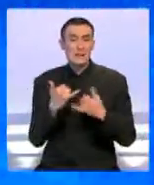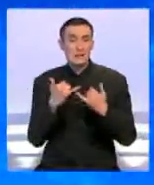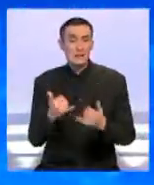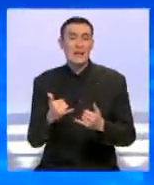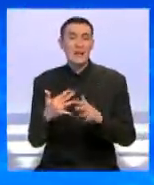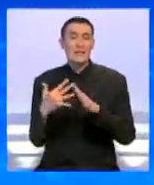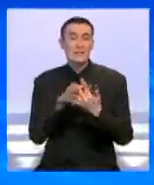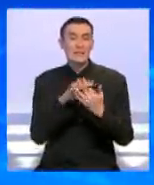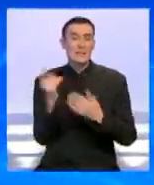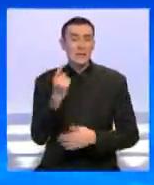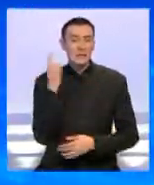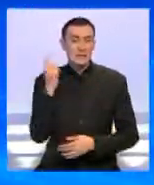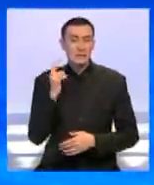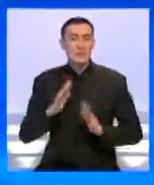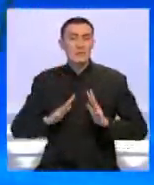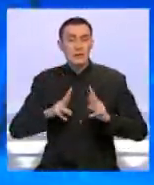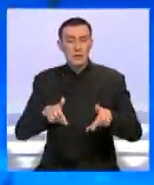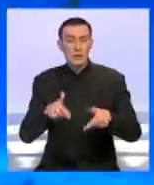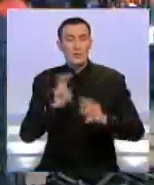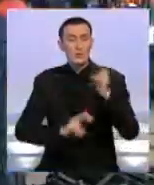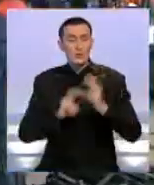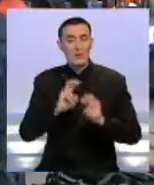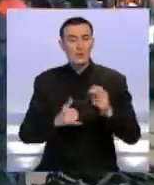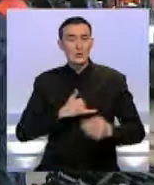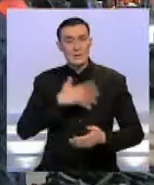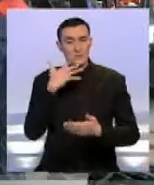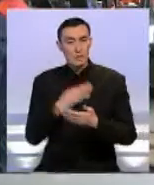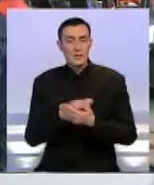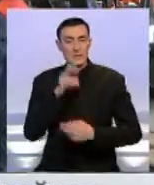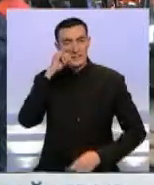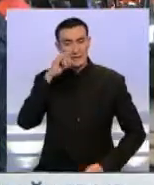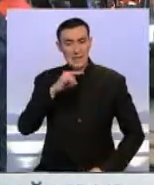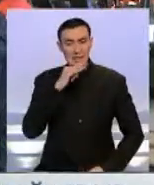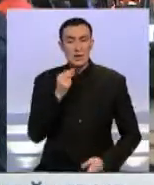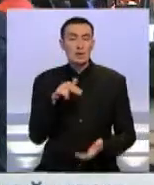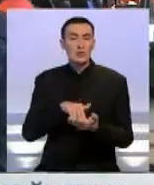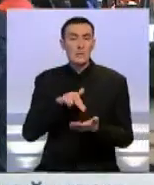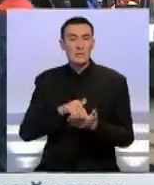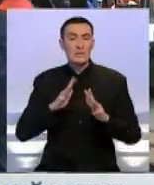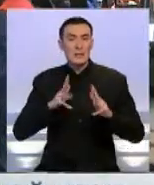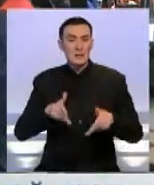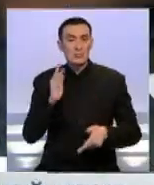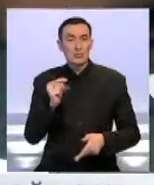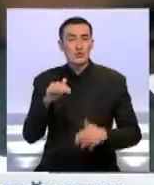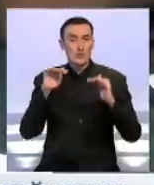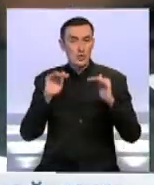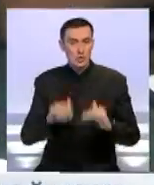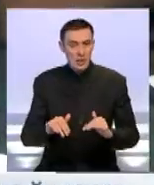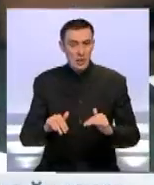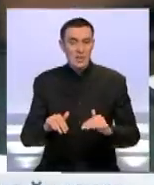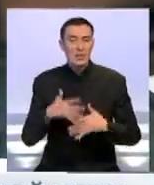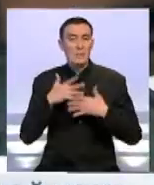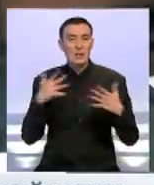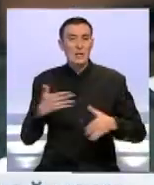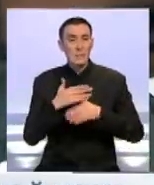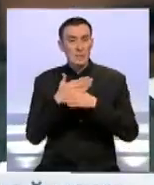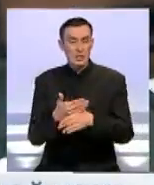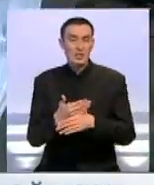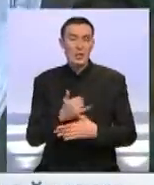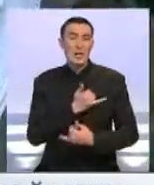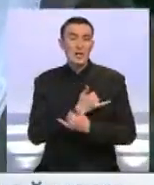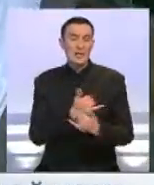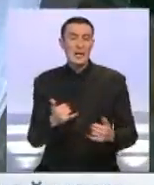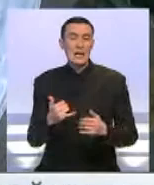на всю сельхозтехнику, производимую у нас в Казахстане. Цены на тракторы будут снижены, и это большая поддержка